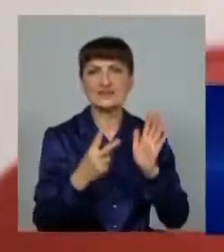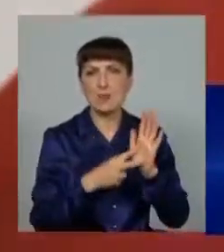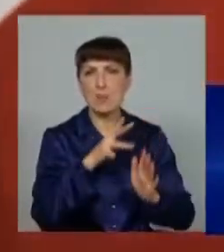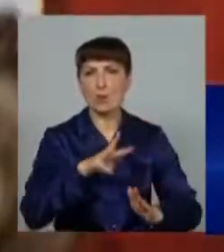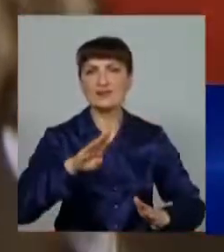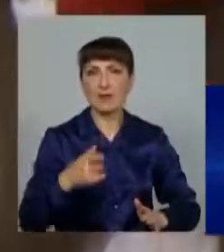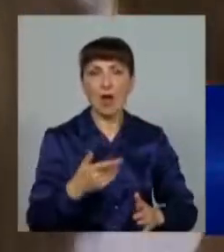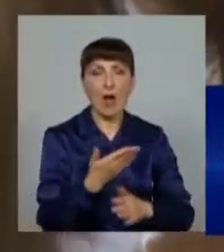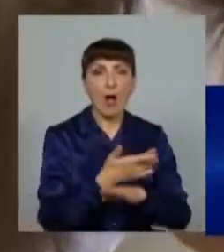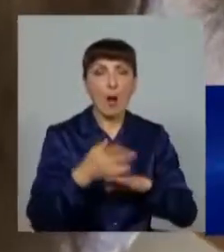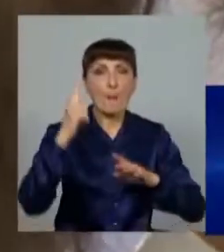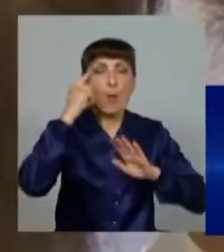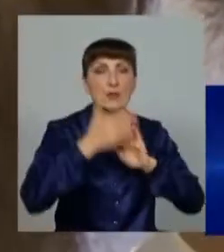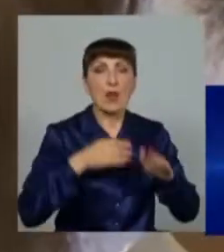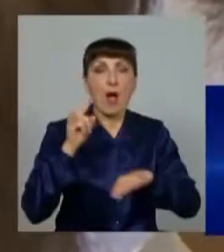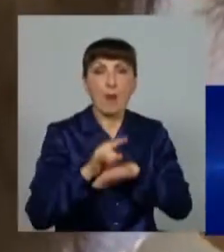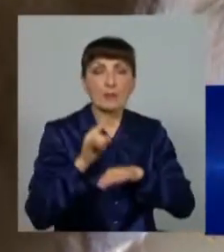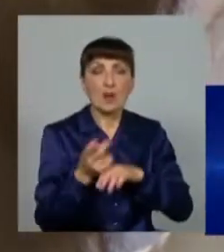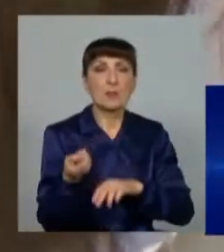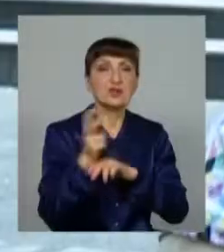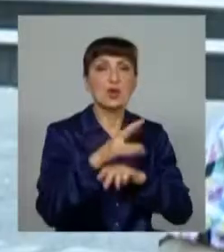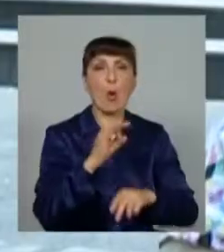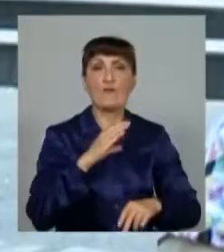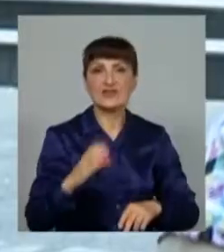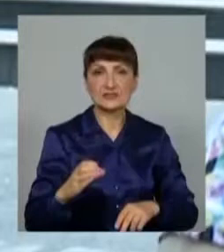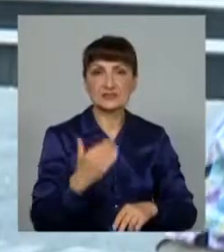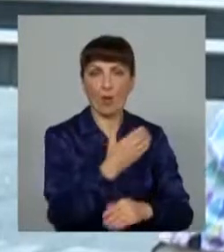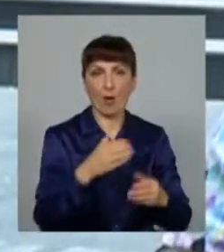Но когда поняли, что их обманули, пришли в офис компании.